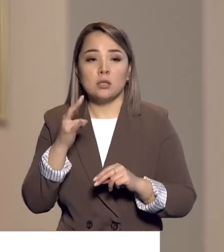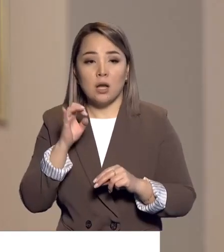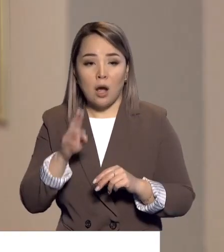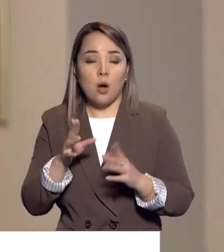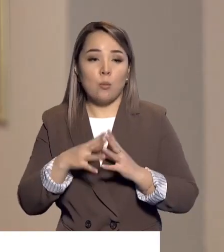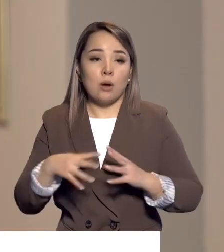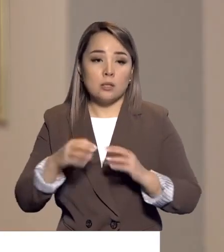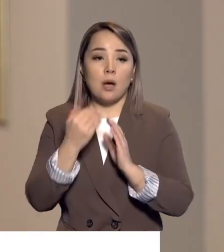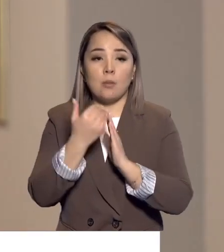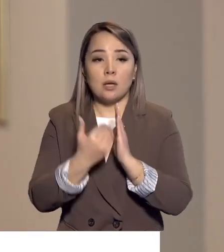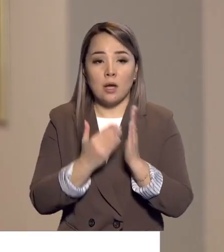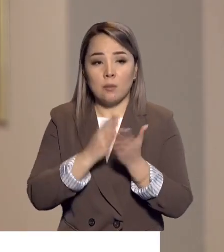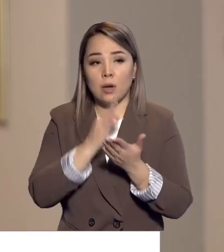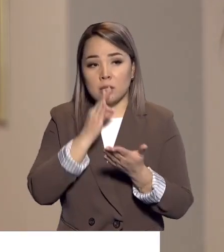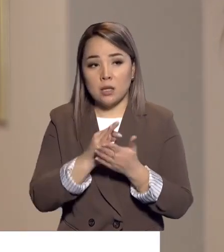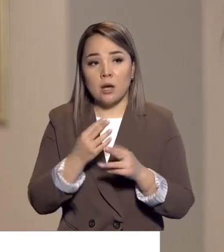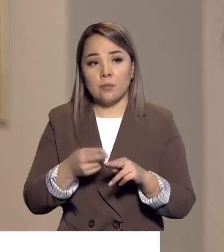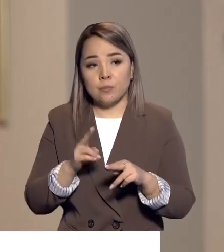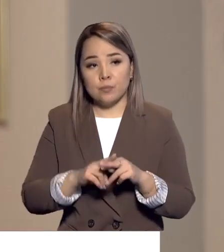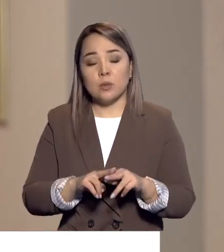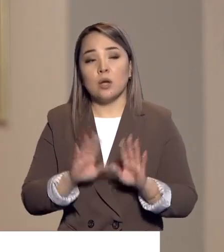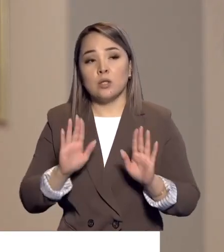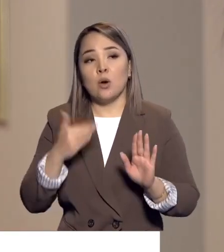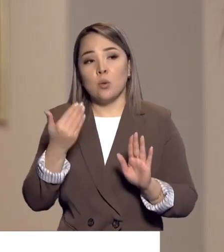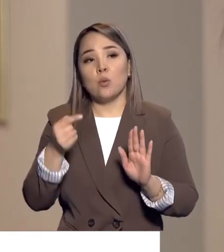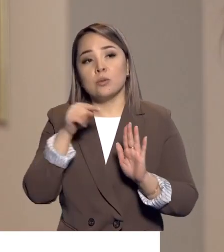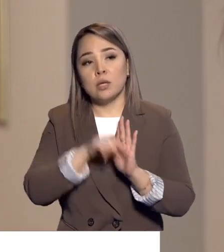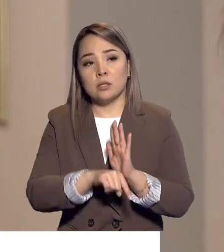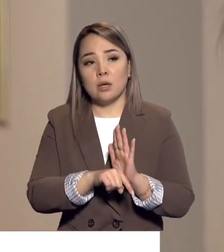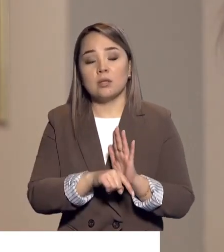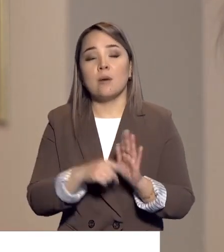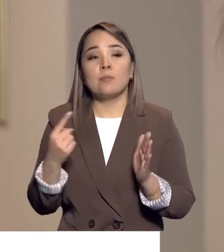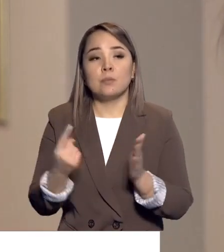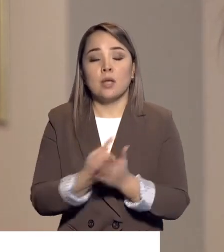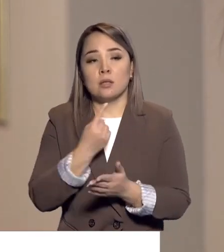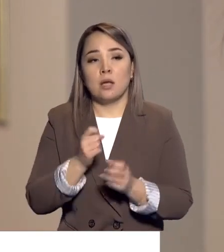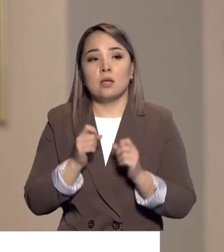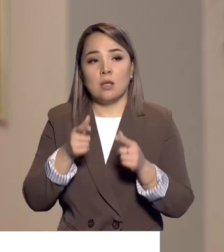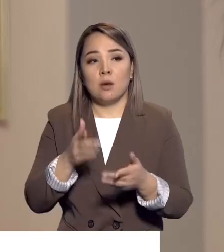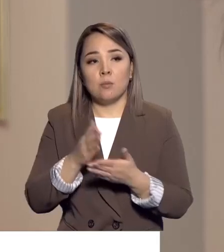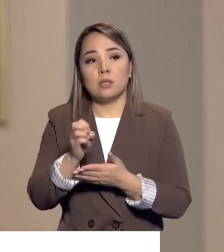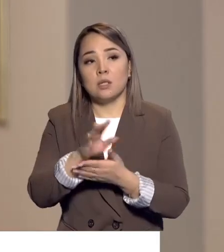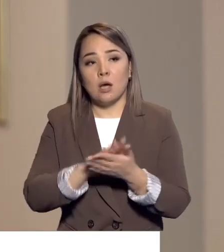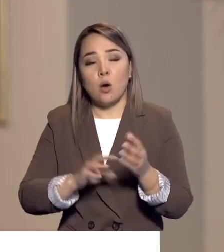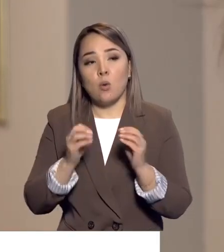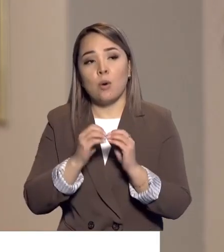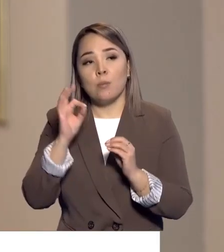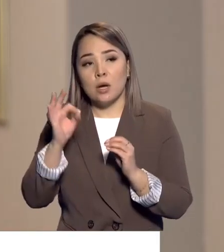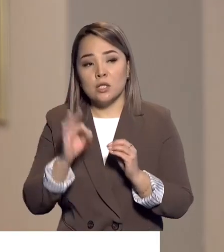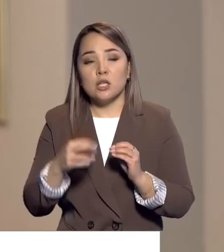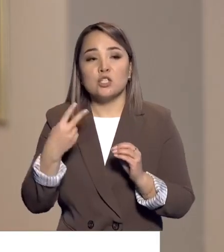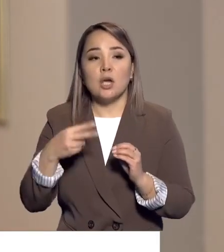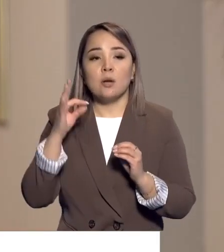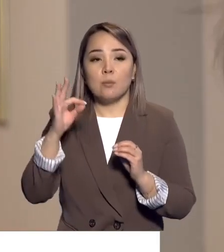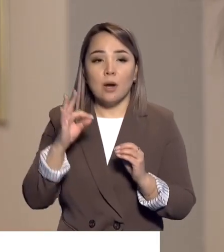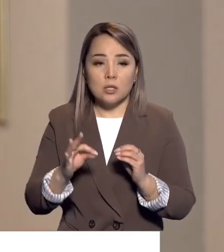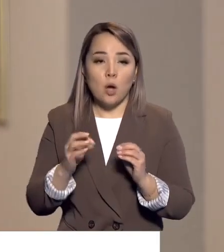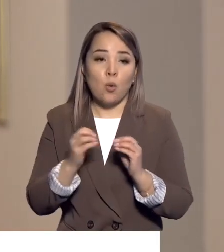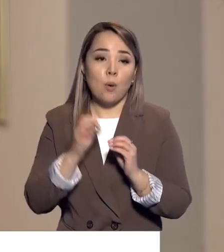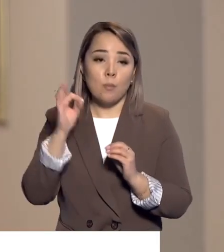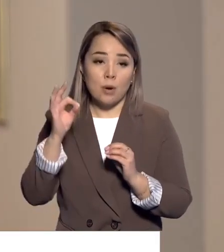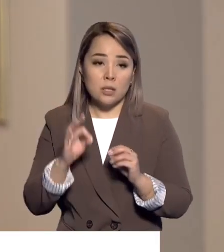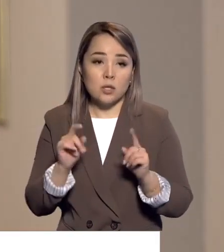бағдарламасы деген. Тек ол жерде бізде алғашқы жарна әрқалай болған 10%, 20%, енді тек